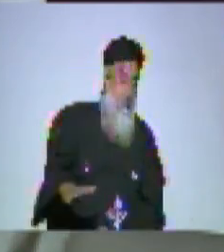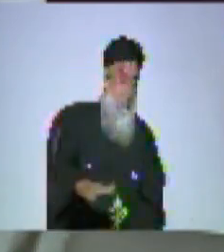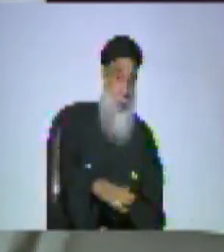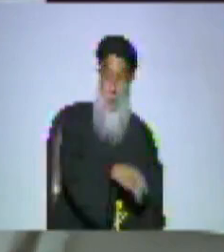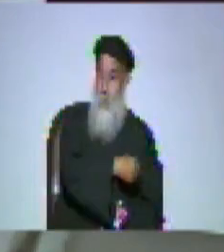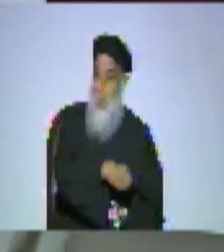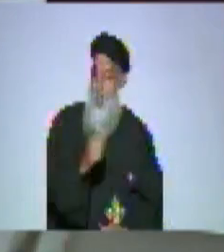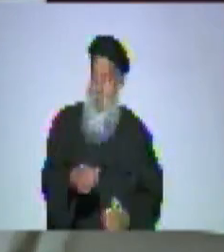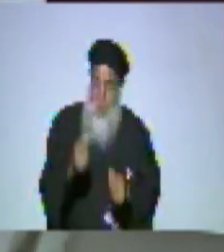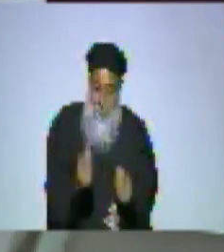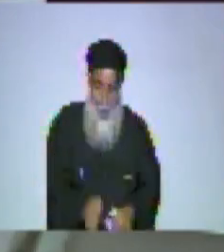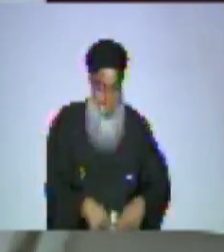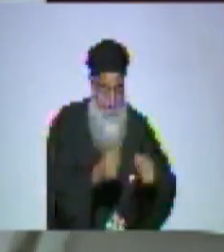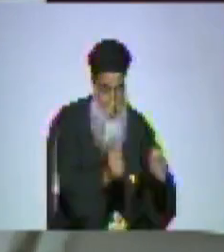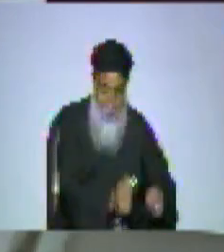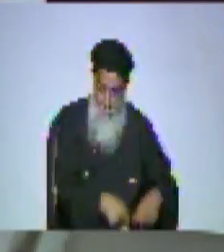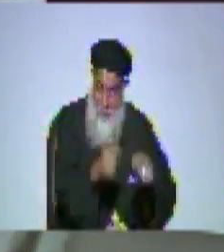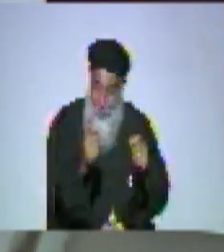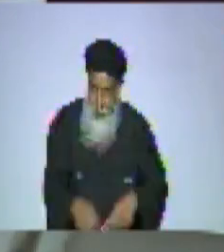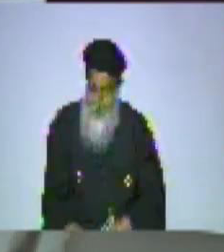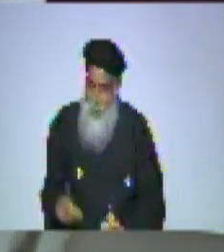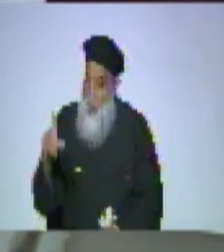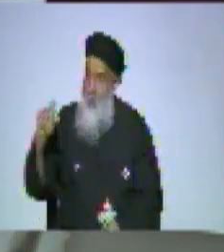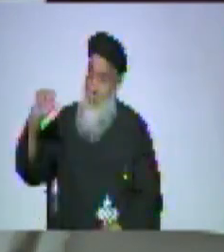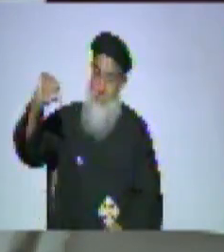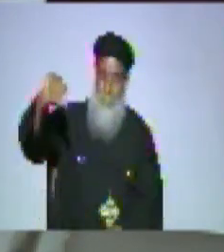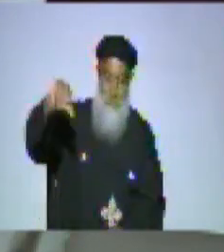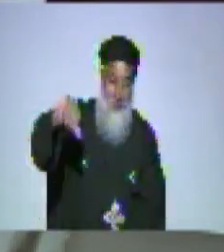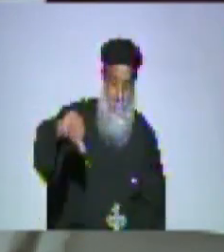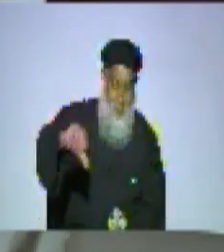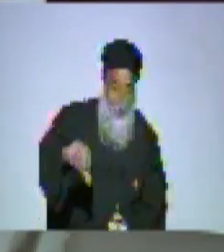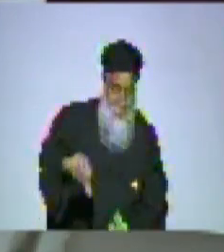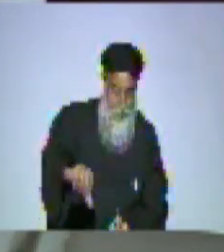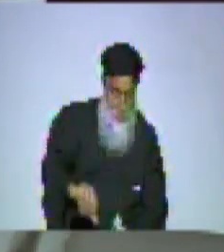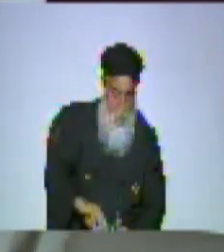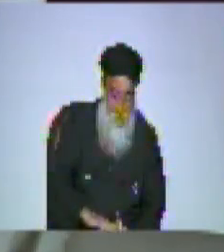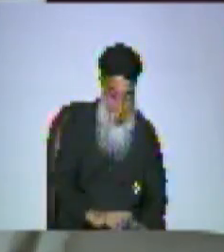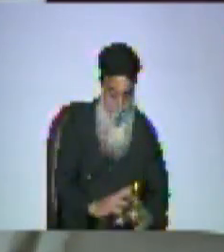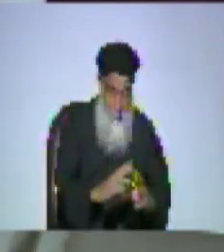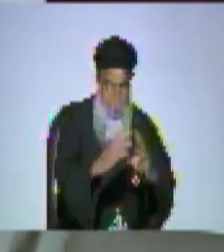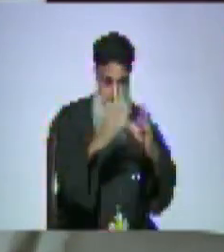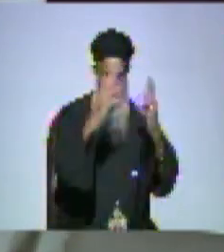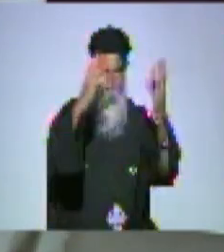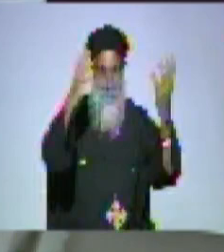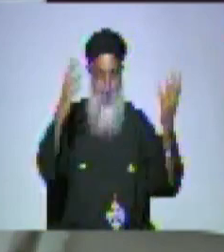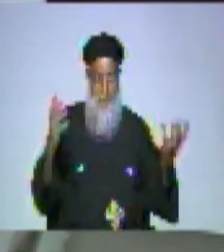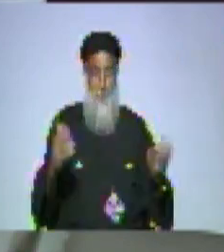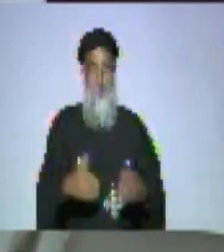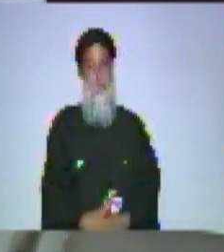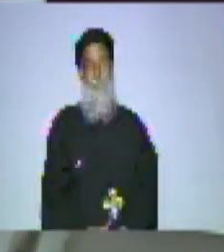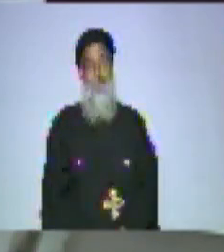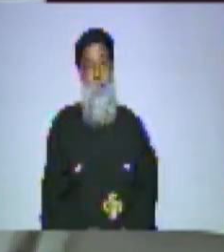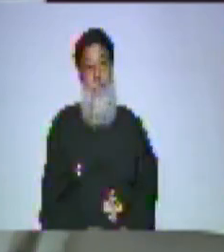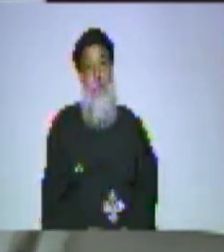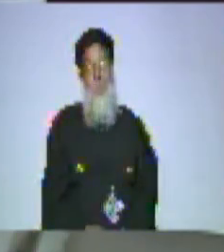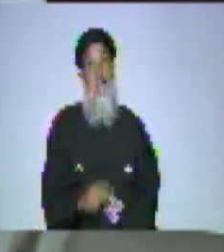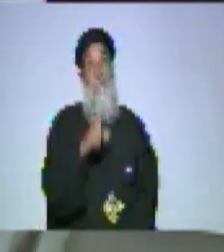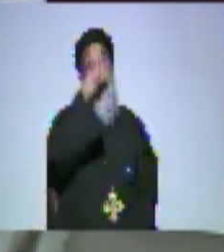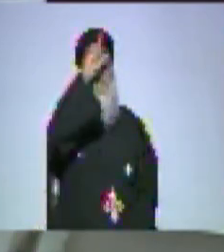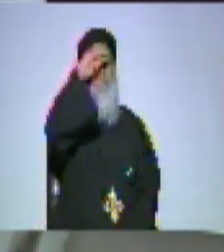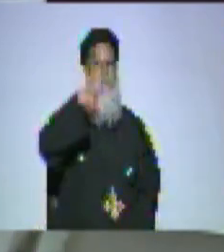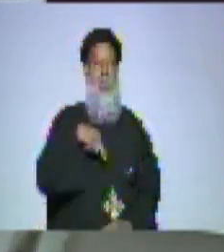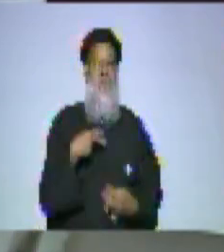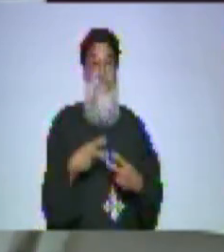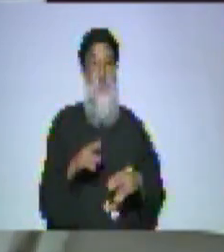خصبه يرتب الميه امتى تبقى كتير علشان الزراعه فدي تدبير الهي